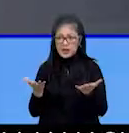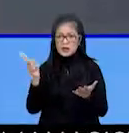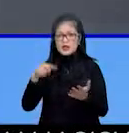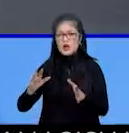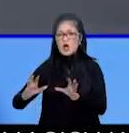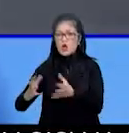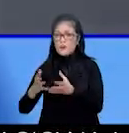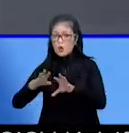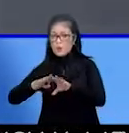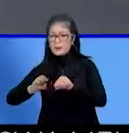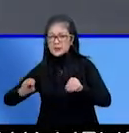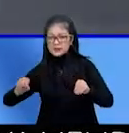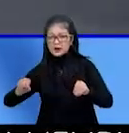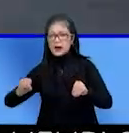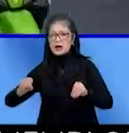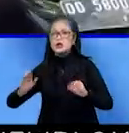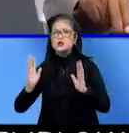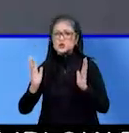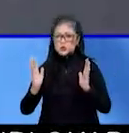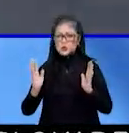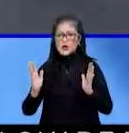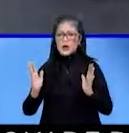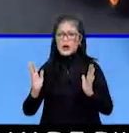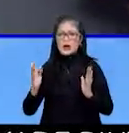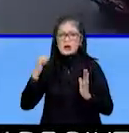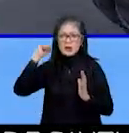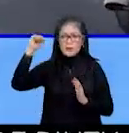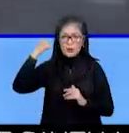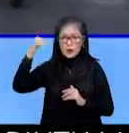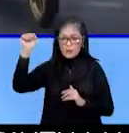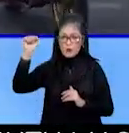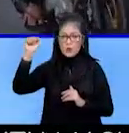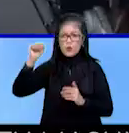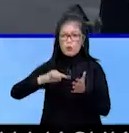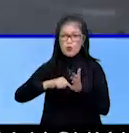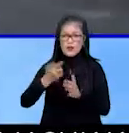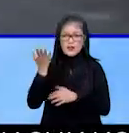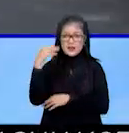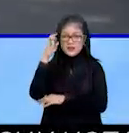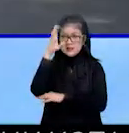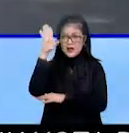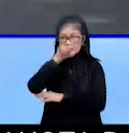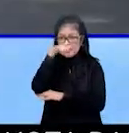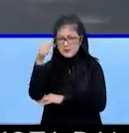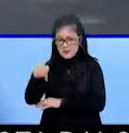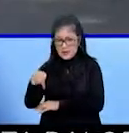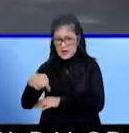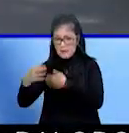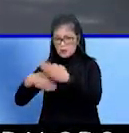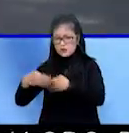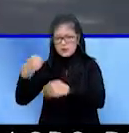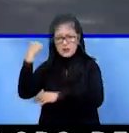buruh yang memang sudah melakukan aksi demonstrasinya sejak siang tadi hingga saat ini, di mana